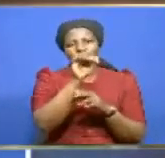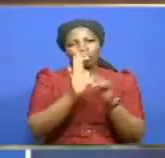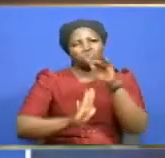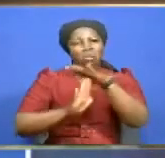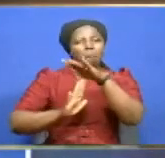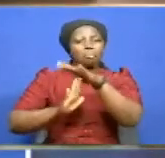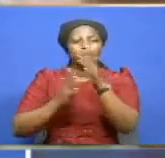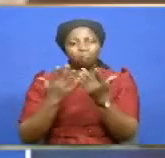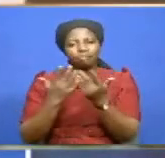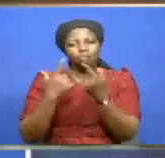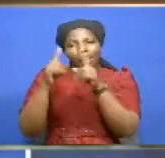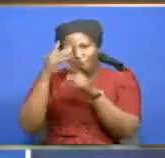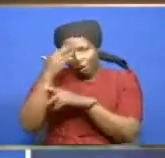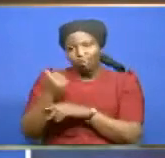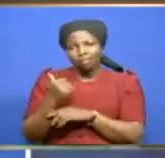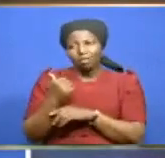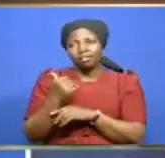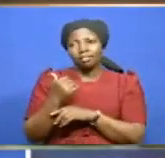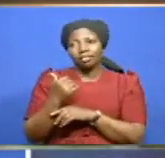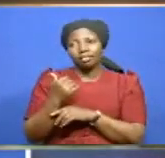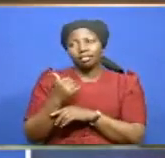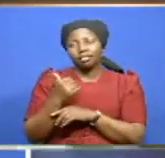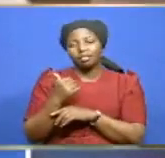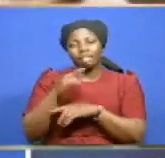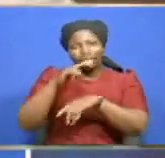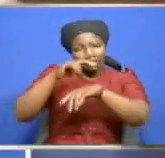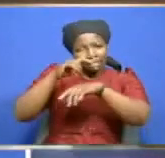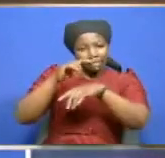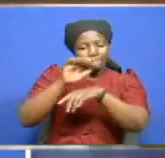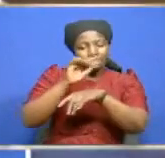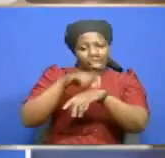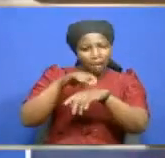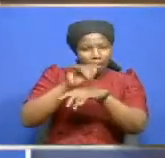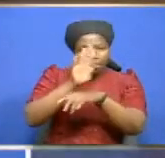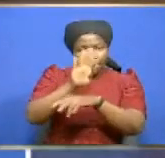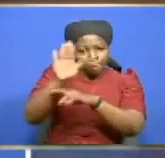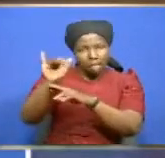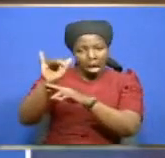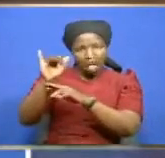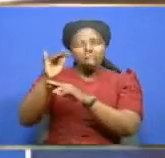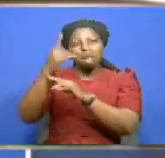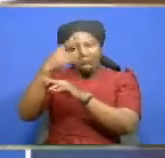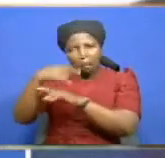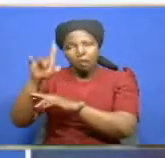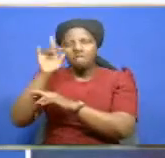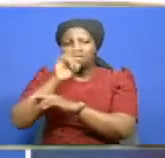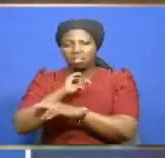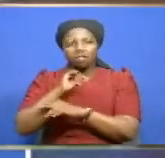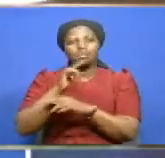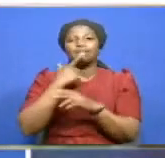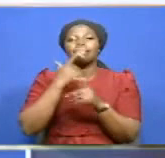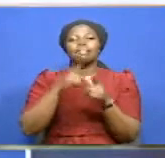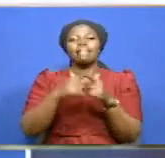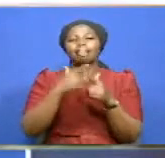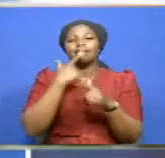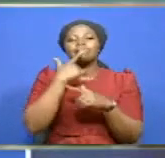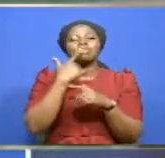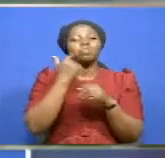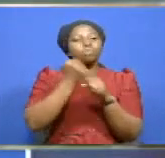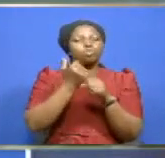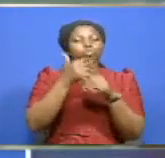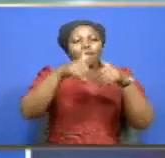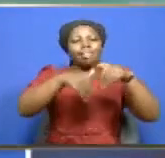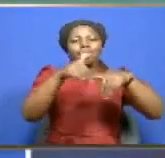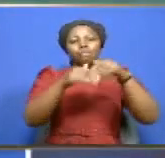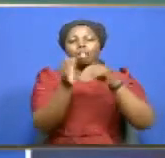Lakini kwa sababu hii ikipita na wamesema tunaenda referendum mwezi wa sita, basi hiyo pesa